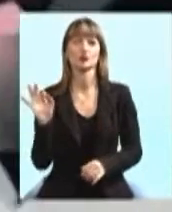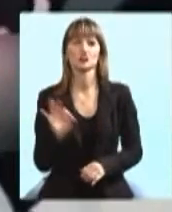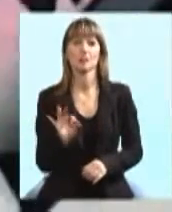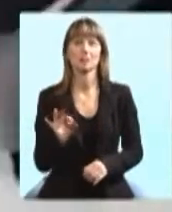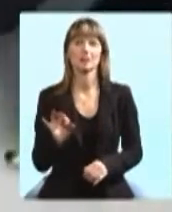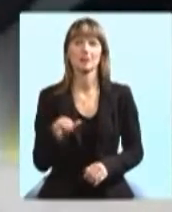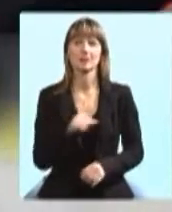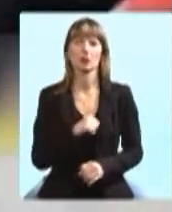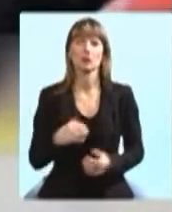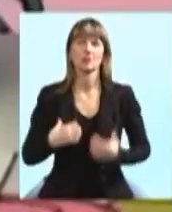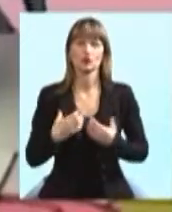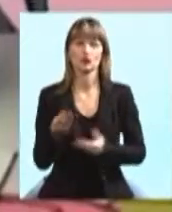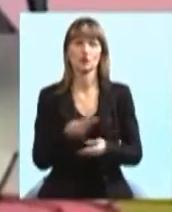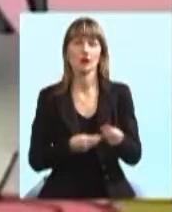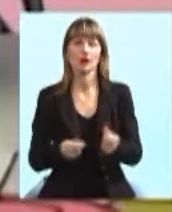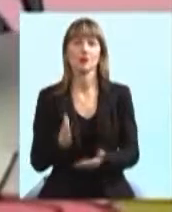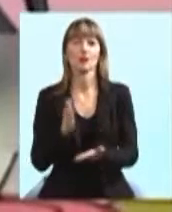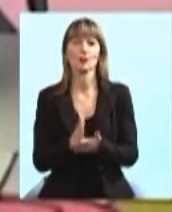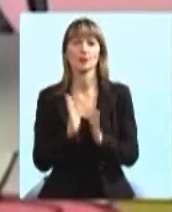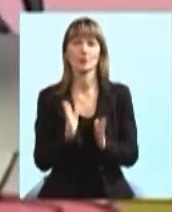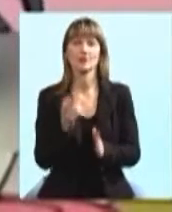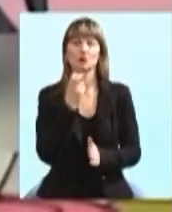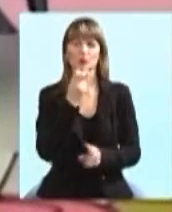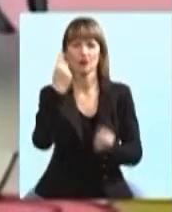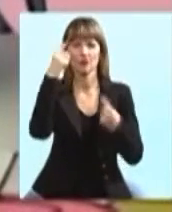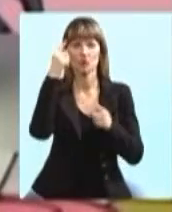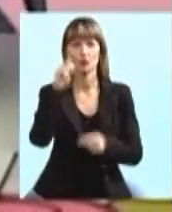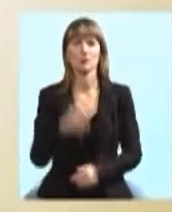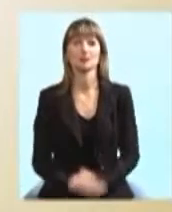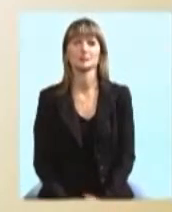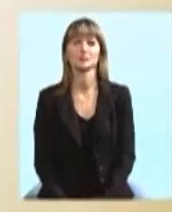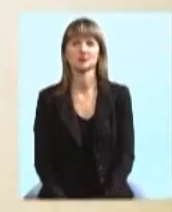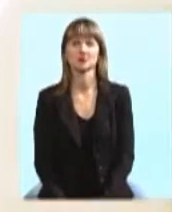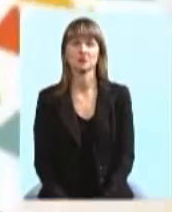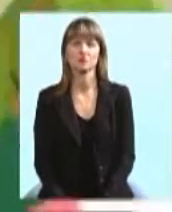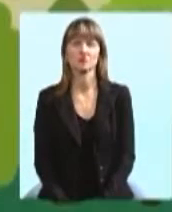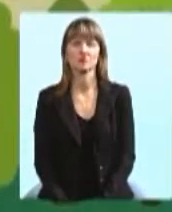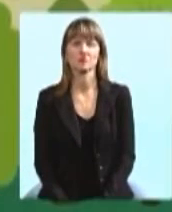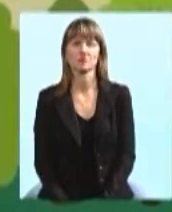навіть найстрашніші чари виявляються лише смішною вигадкою.